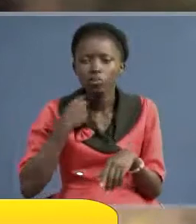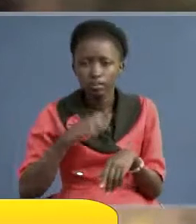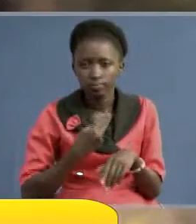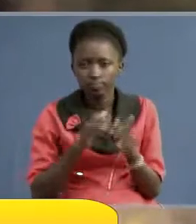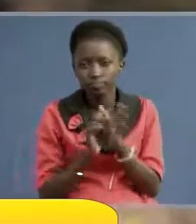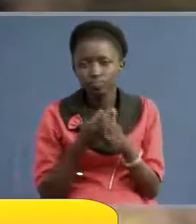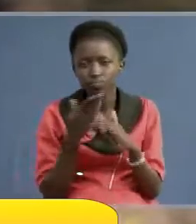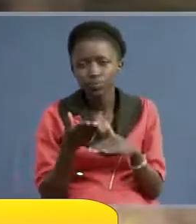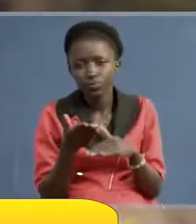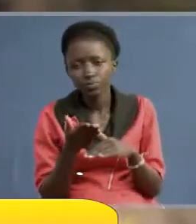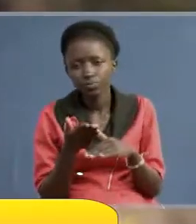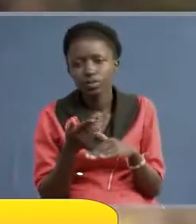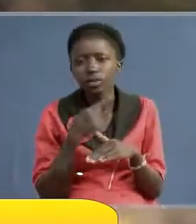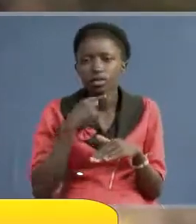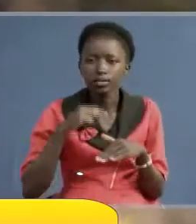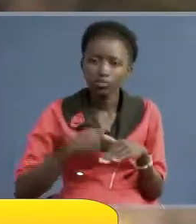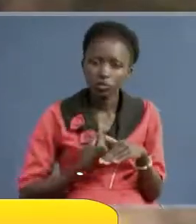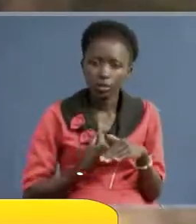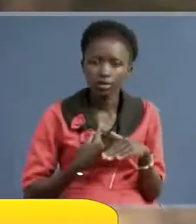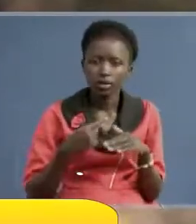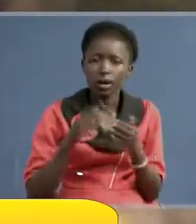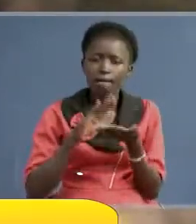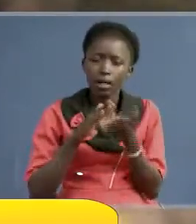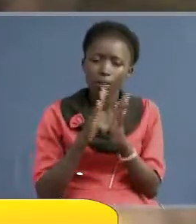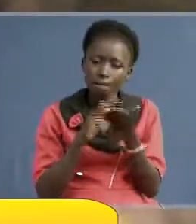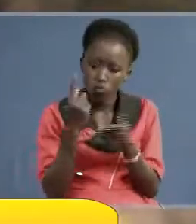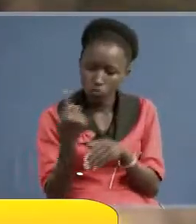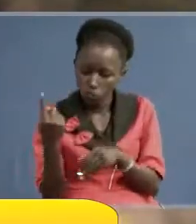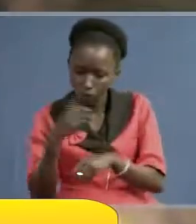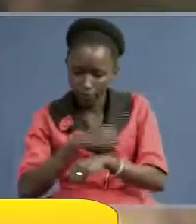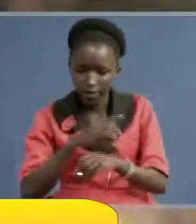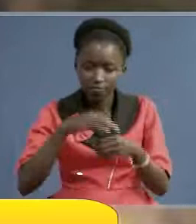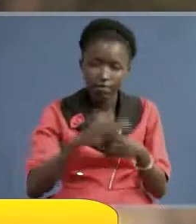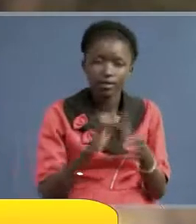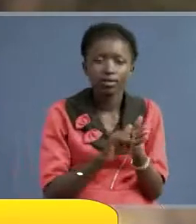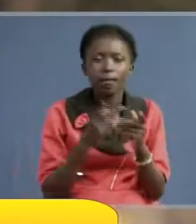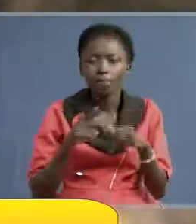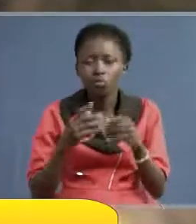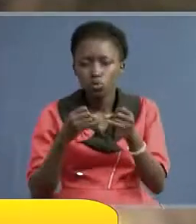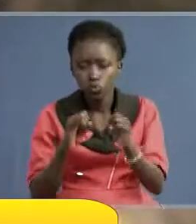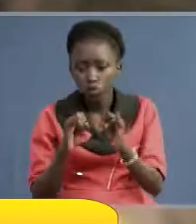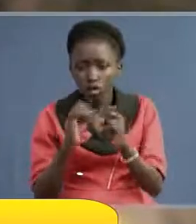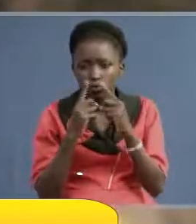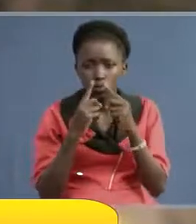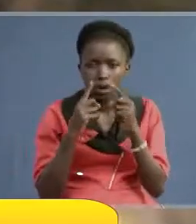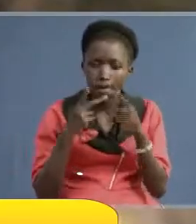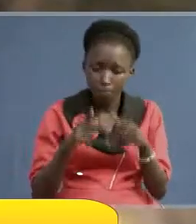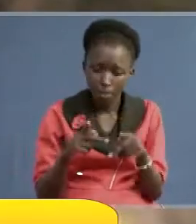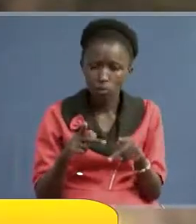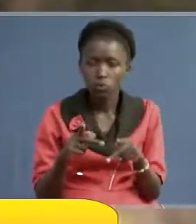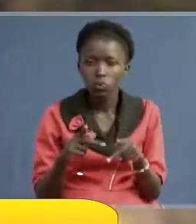suicide and why the rates of suicidals are increasing day by day, you find that these people try to talk to a